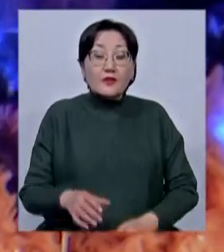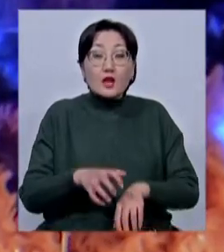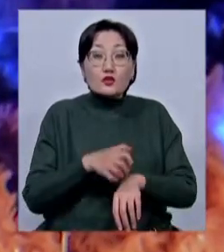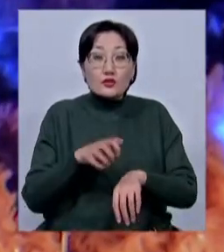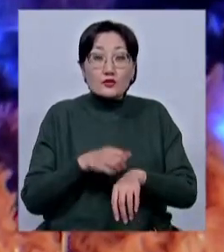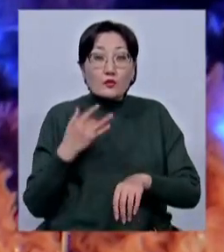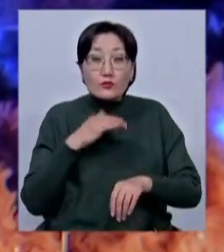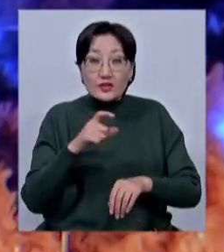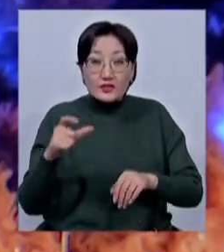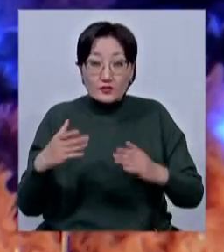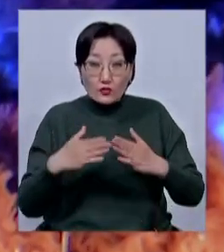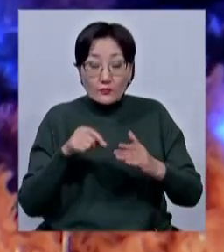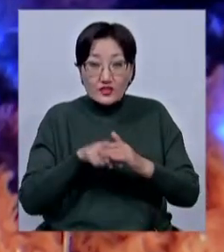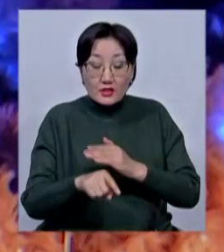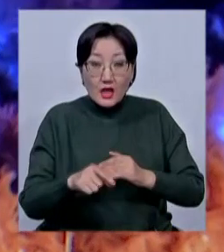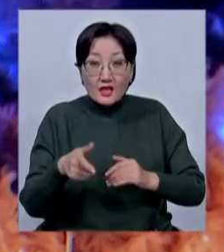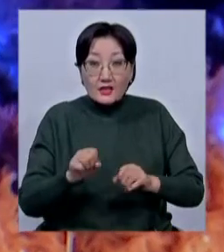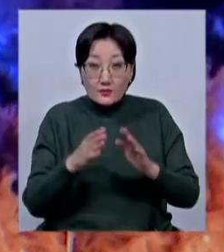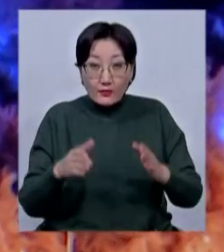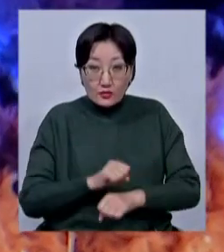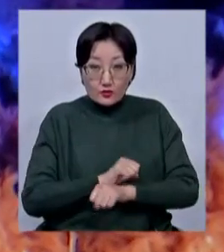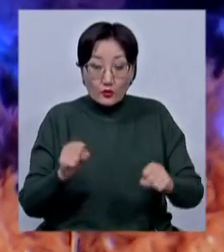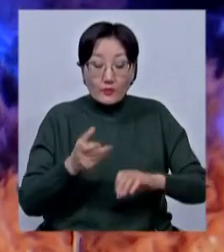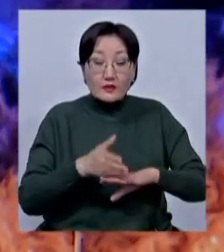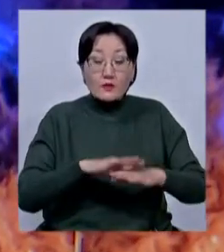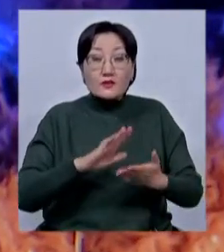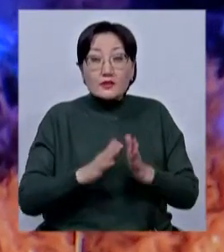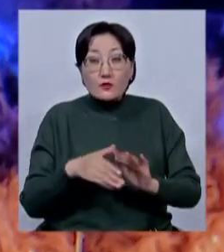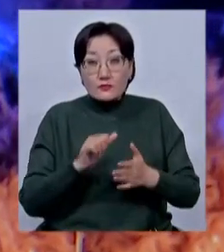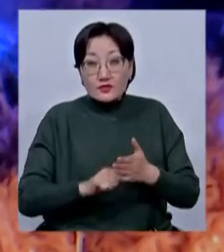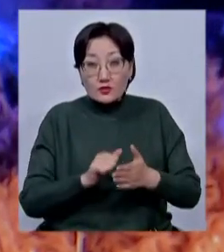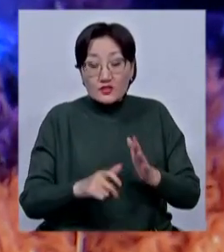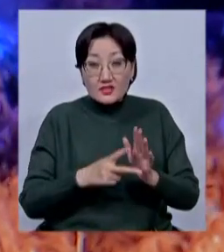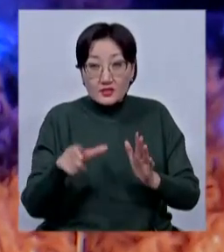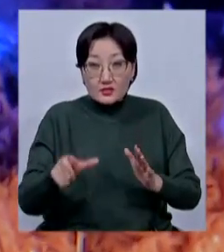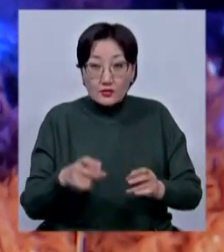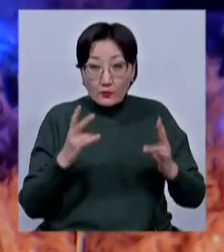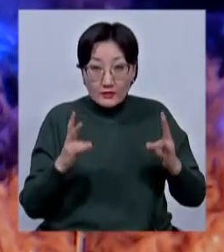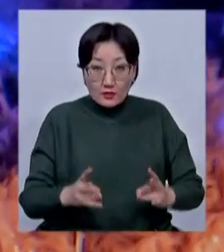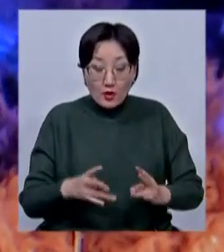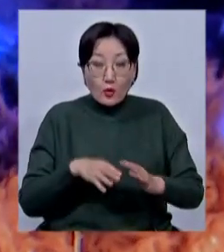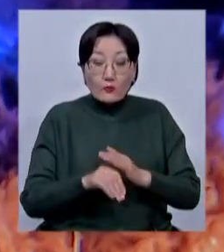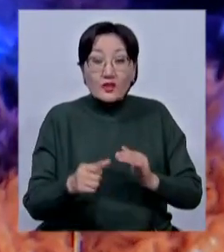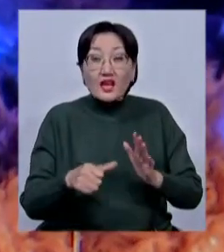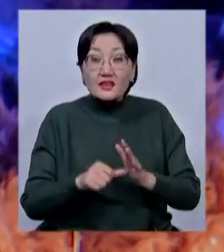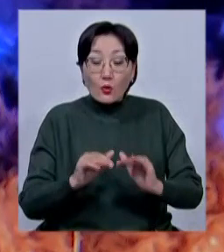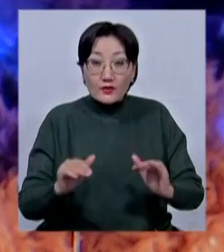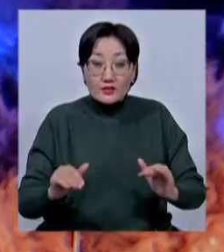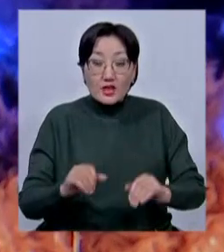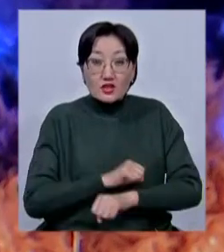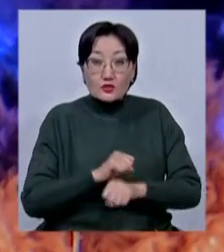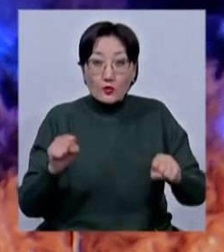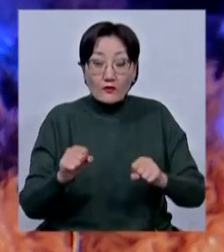Көкшетауда көп қабатты үйде газ балоны жарылды. Төтенше жағдай салдарынан 8 адам зардап шекті. Олардың 6-ы бала.